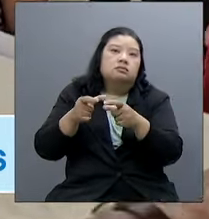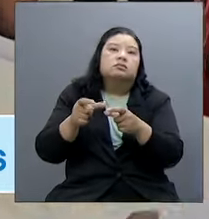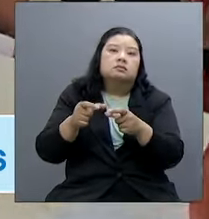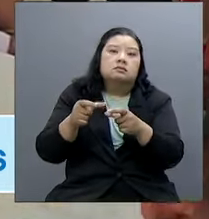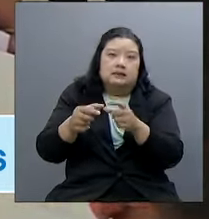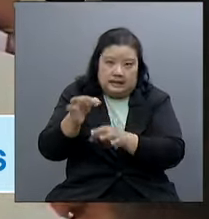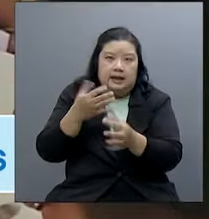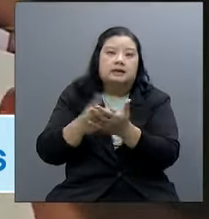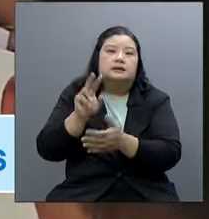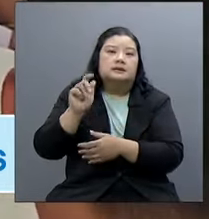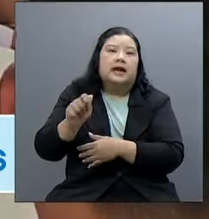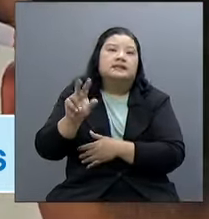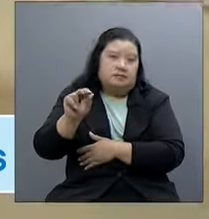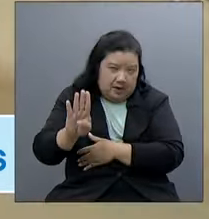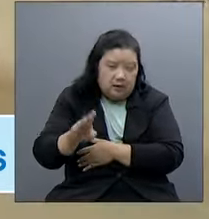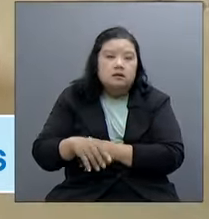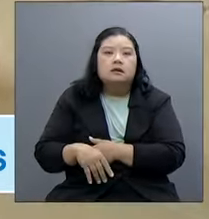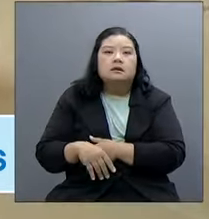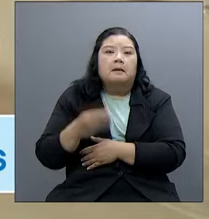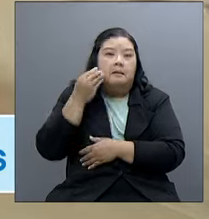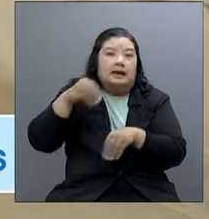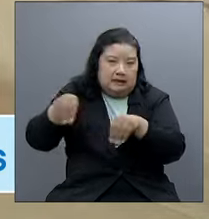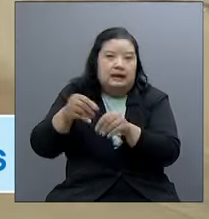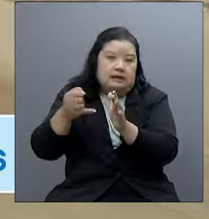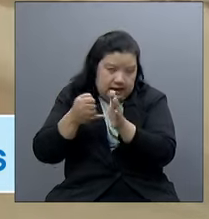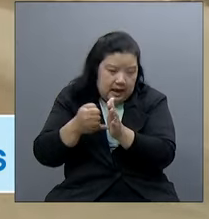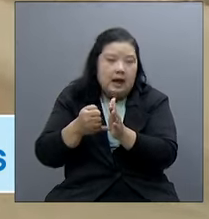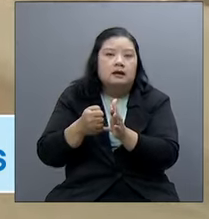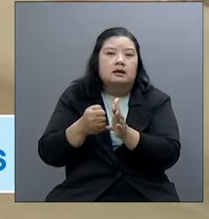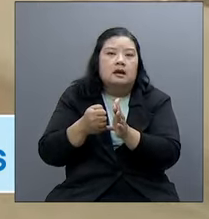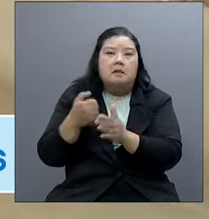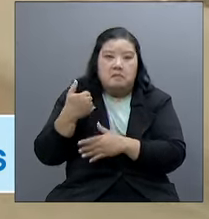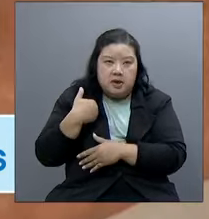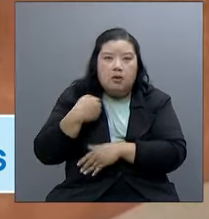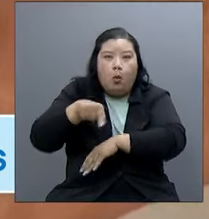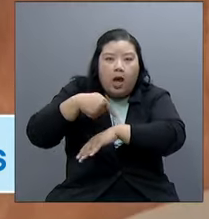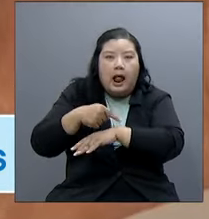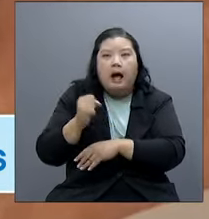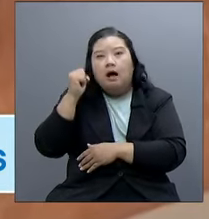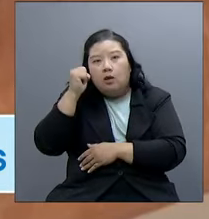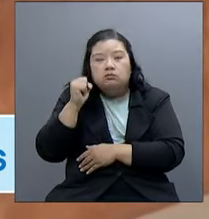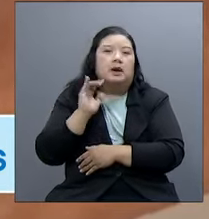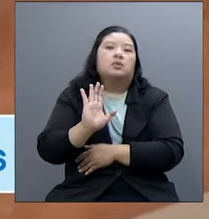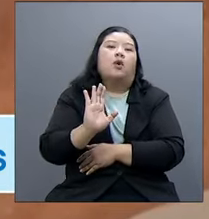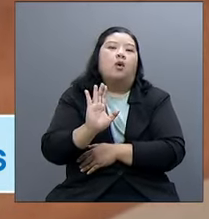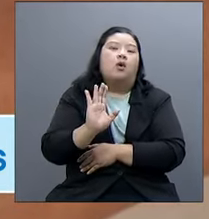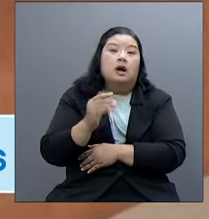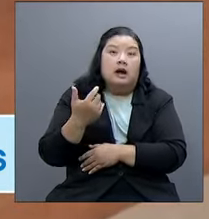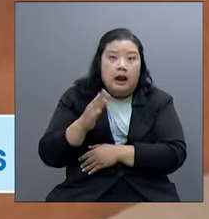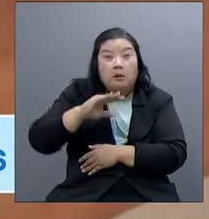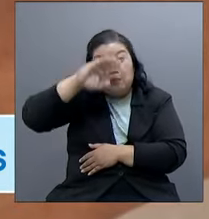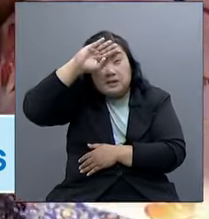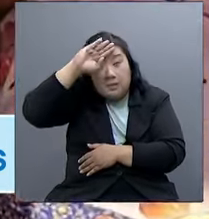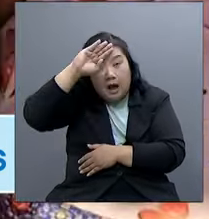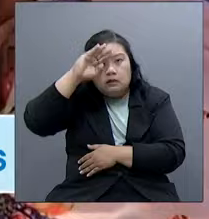งาน ช่วยลดเวลาในการเดินทางแล้วรอคอยเหมาะกับอาชีพที่มเวลาทำงานไม่แ่นอน และสุขภาพทไม่เอือต่อก